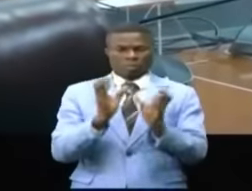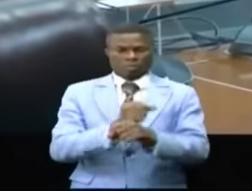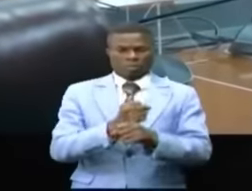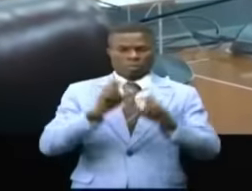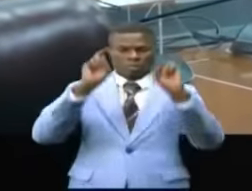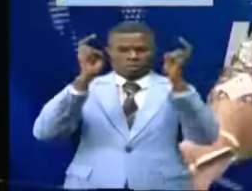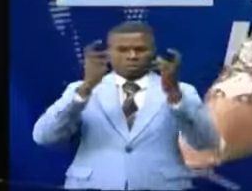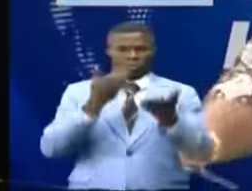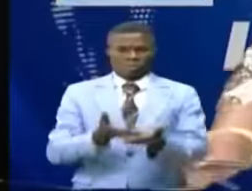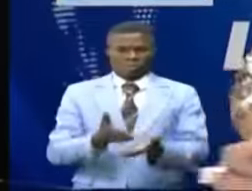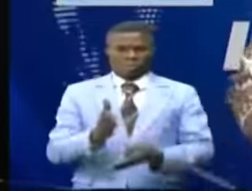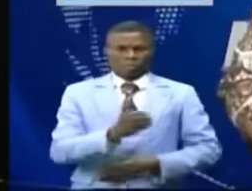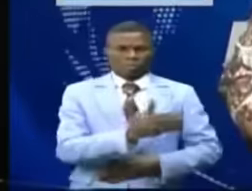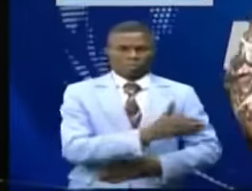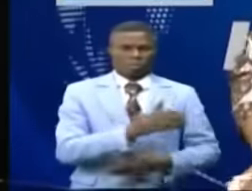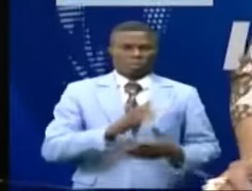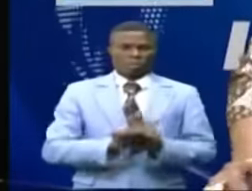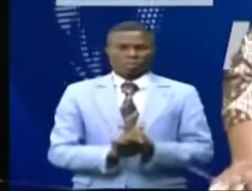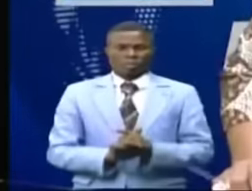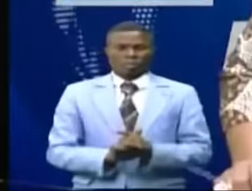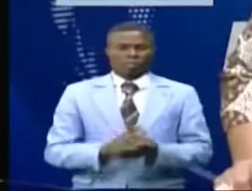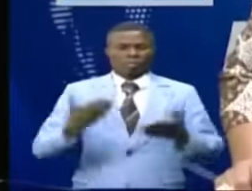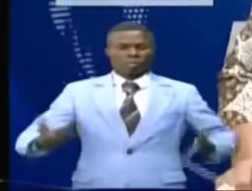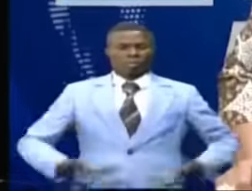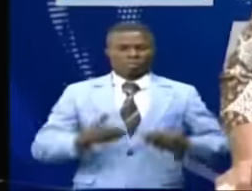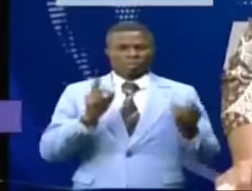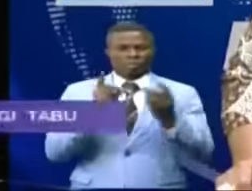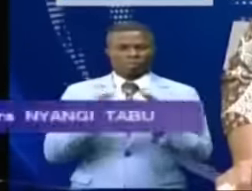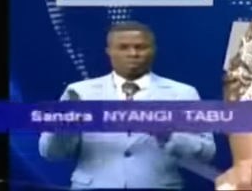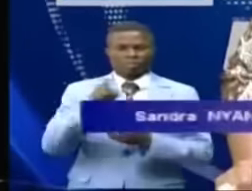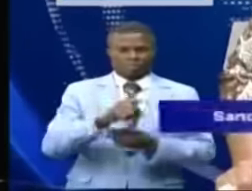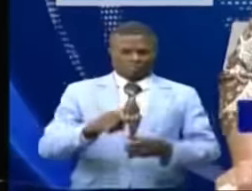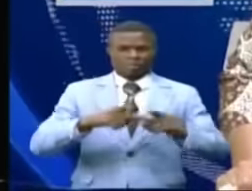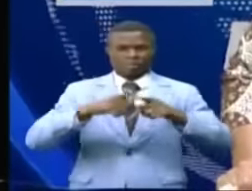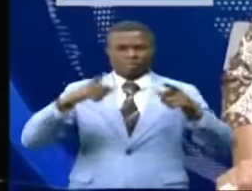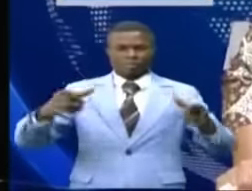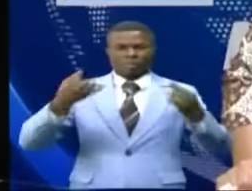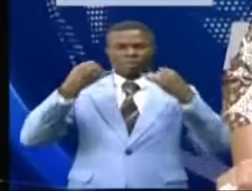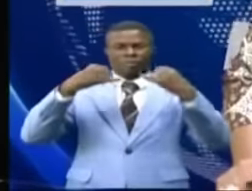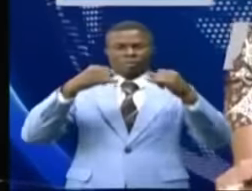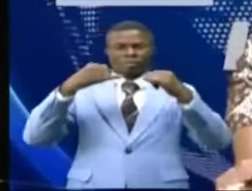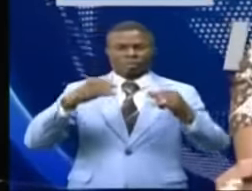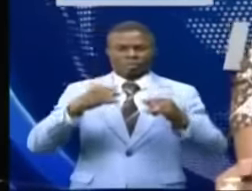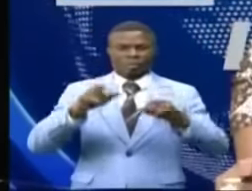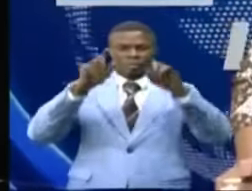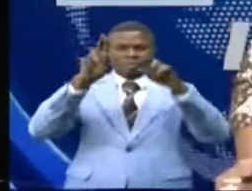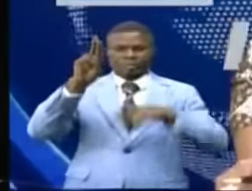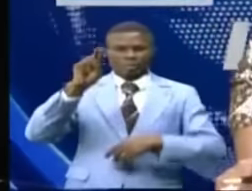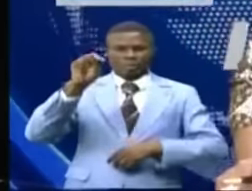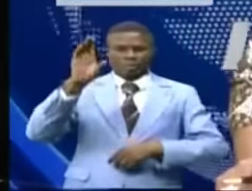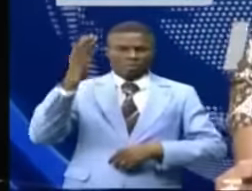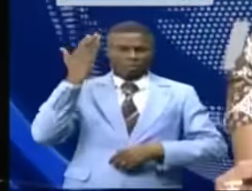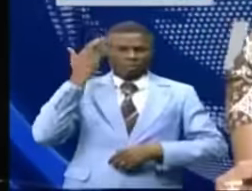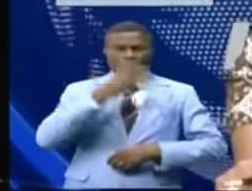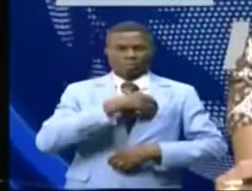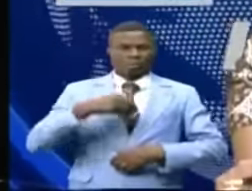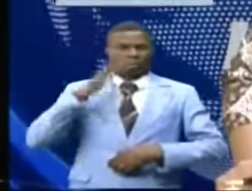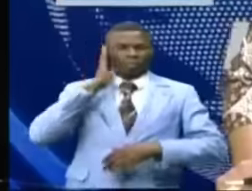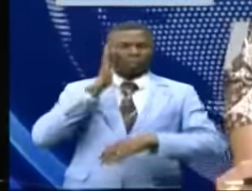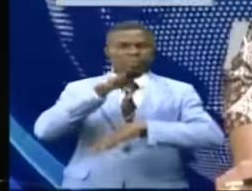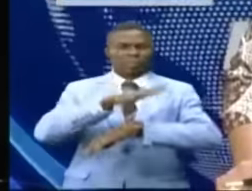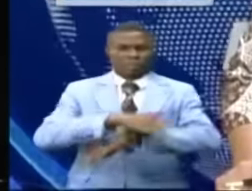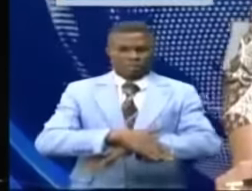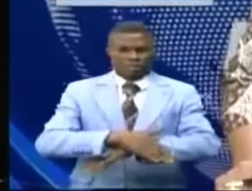titres. Très heureuse de vous retrouver à travers cette grande édition d'informations sur la chaîne nationale. Mesdames et messieurs,